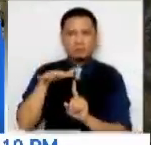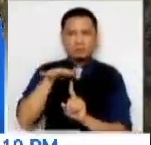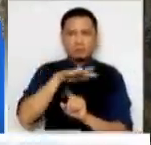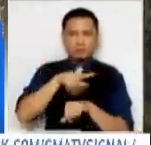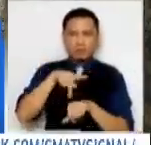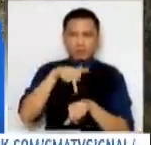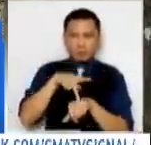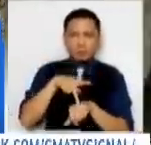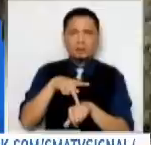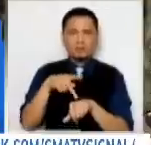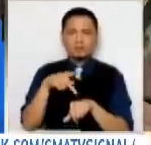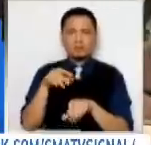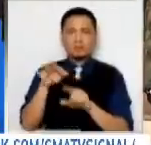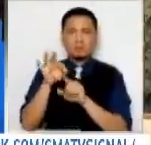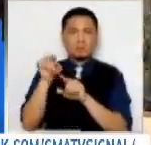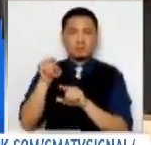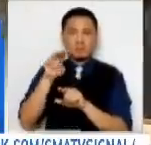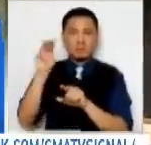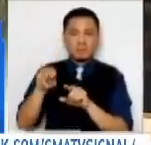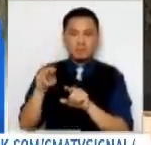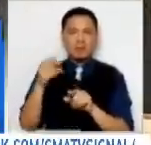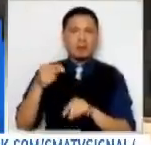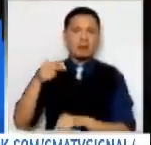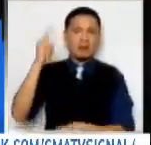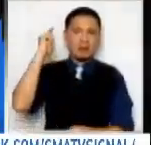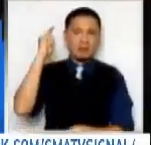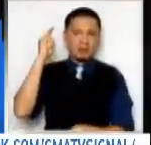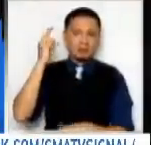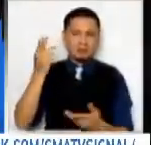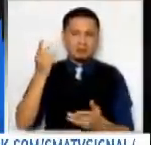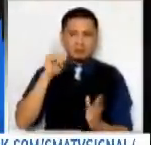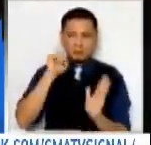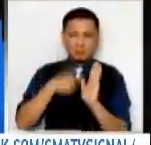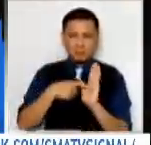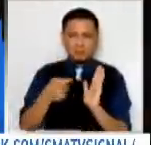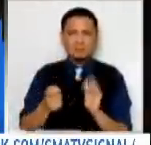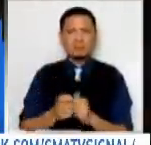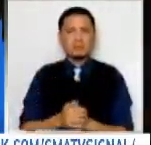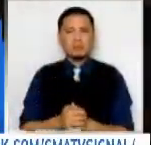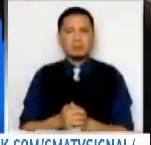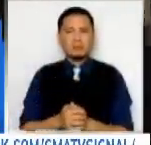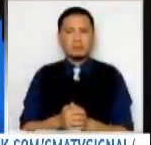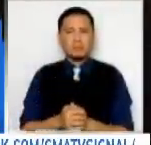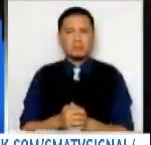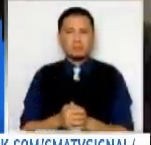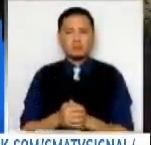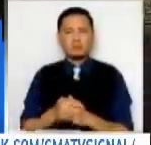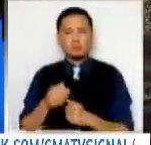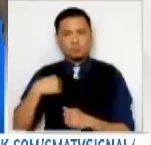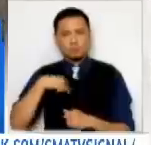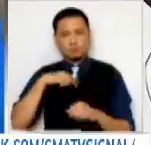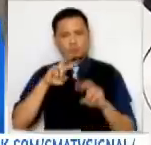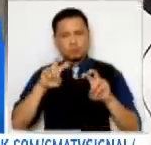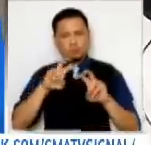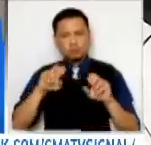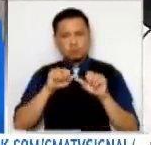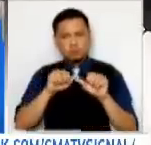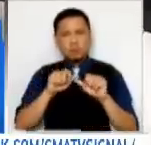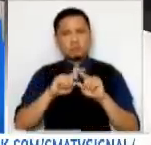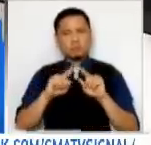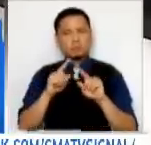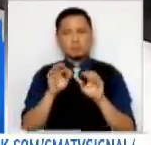ay mataas pa rin po. So, nakikita natin na nagiging effective yung ginagawa natin, pero kulang pa po para tayo ay